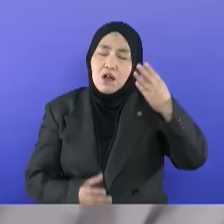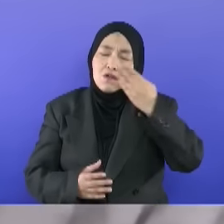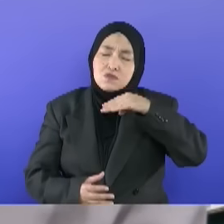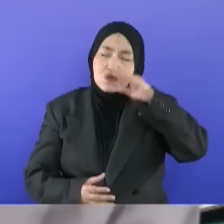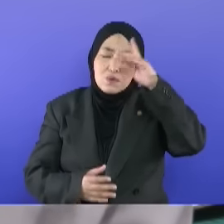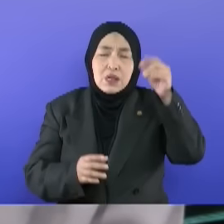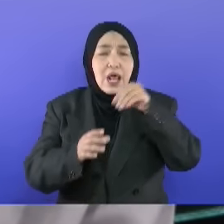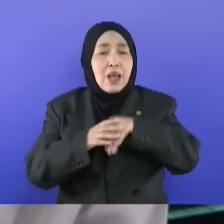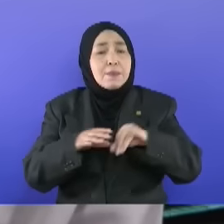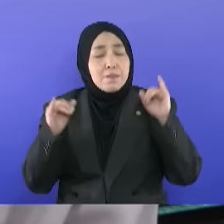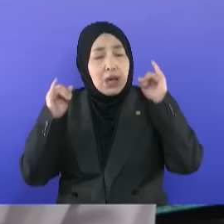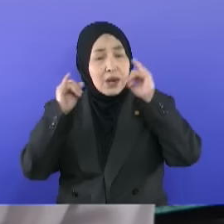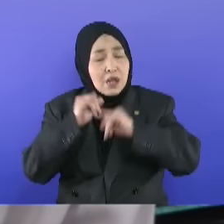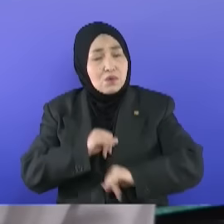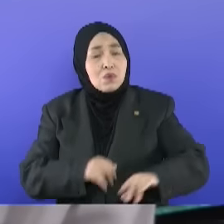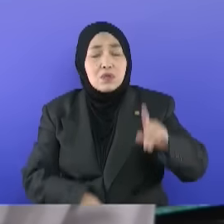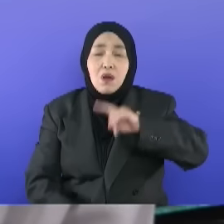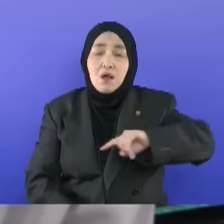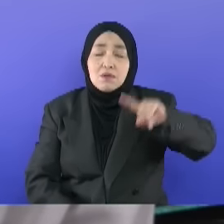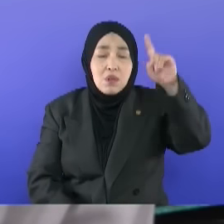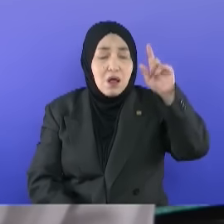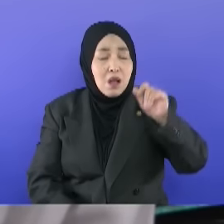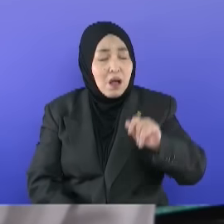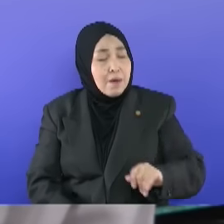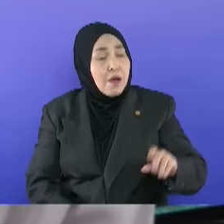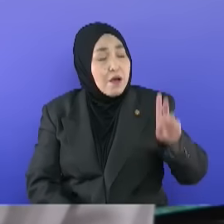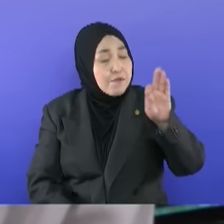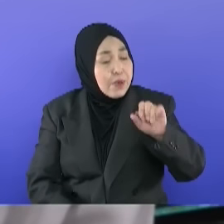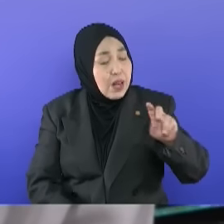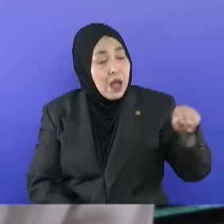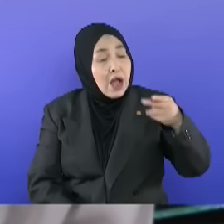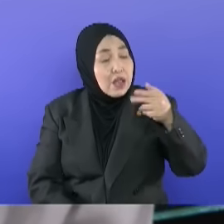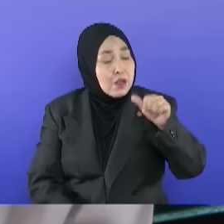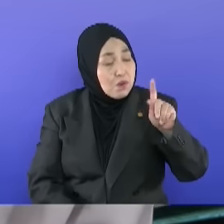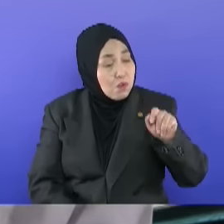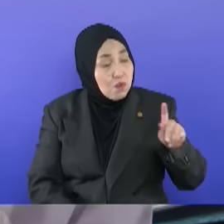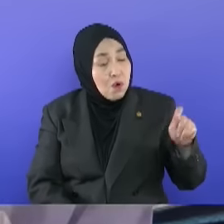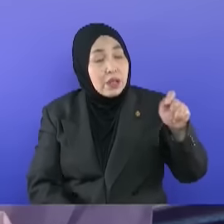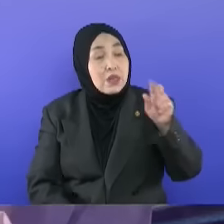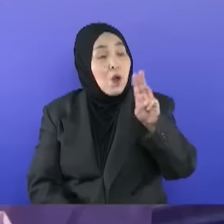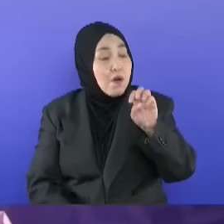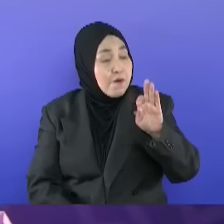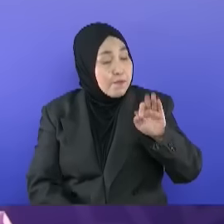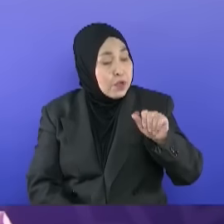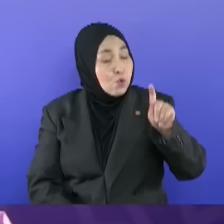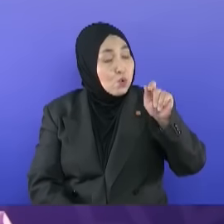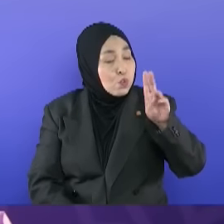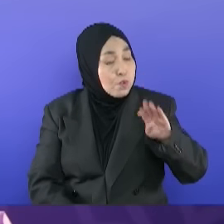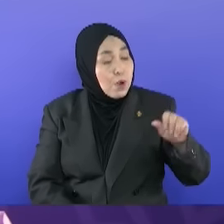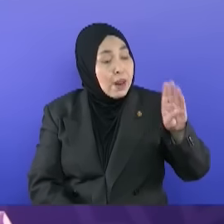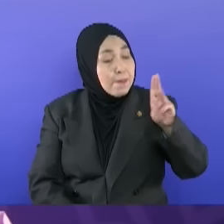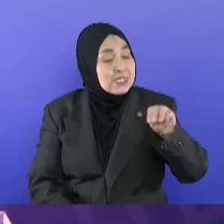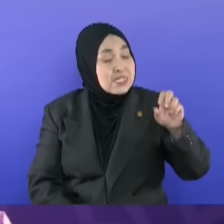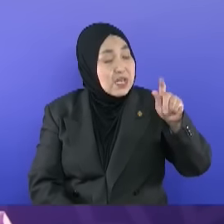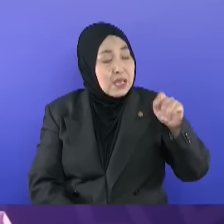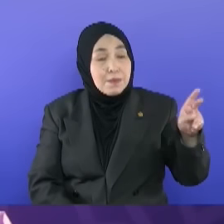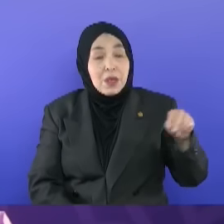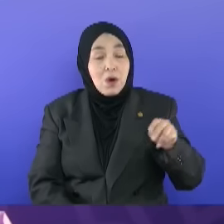wa husna ibadatik. Allahumma inna nas'aluka fi'al khairatarkal munkarat w hubbal masakinahmatika